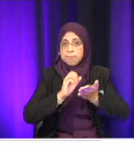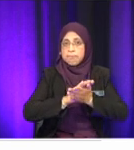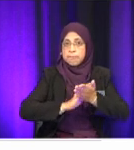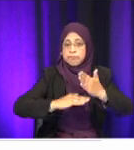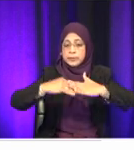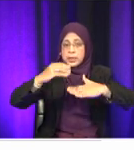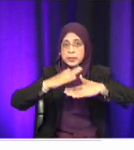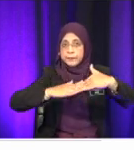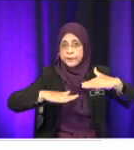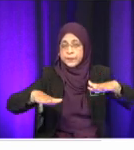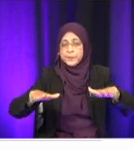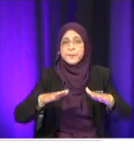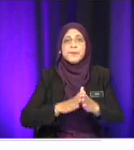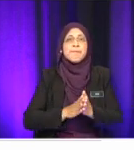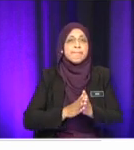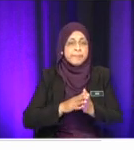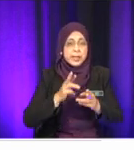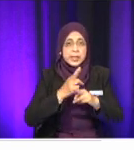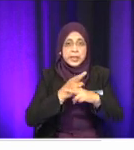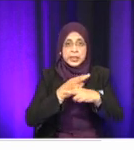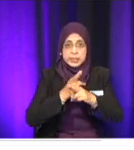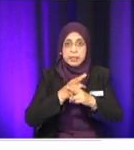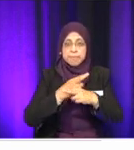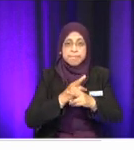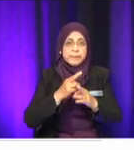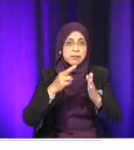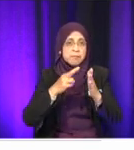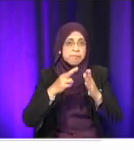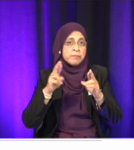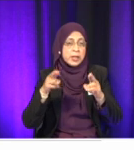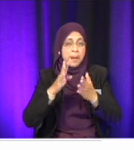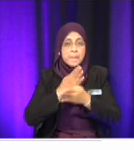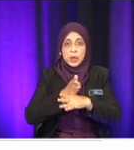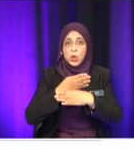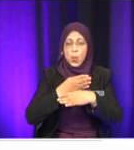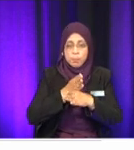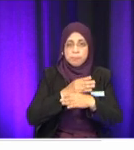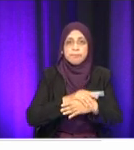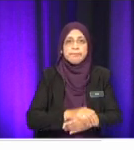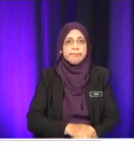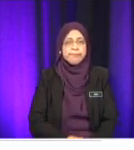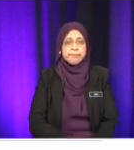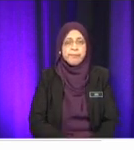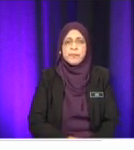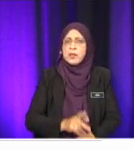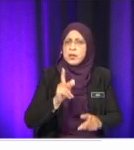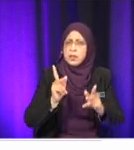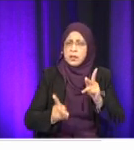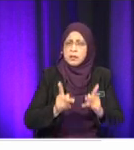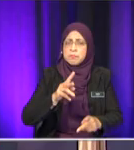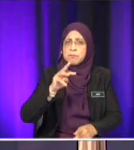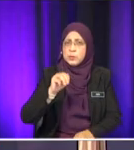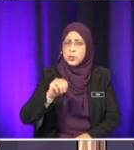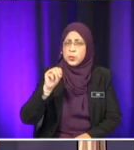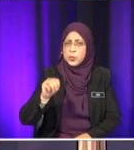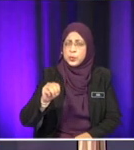seni halus dan juga bentuk oke yang punya kelainan Saya di sini Saya lebih suka murid kita